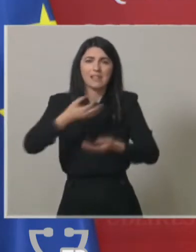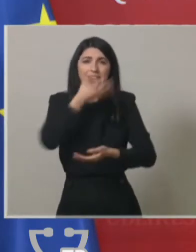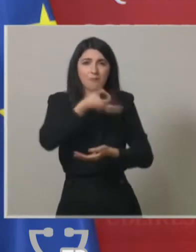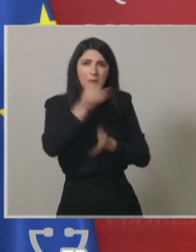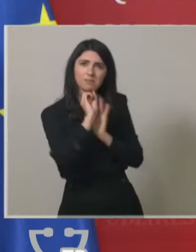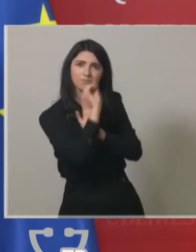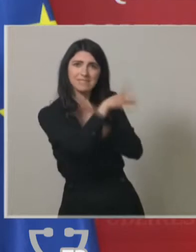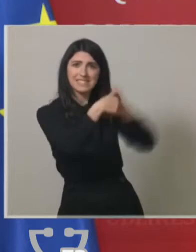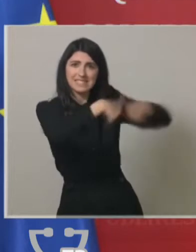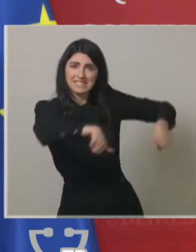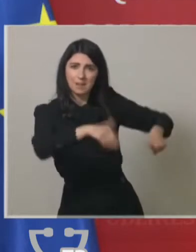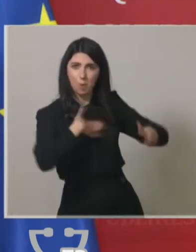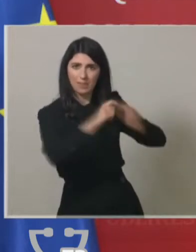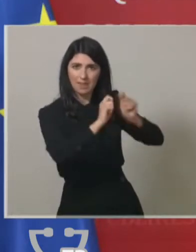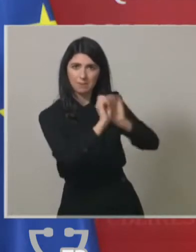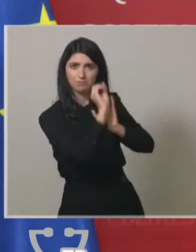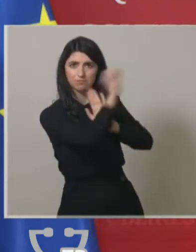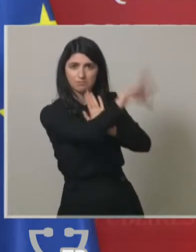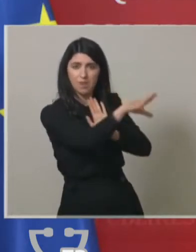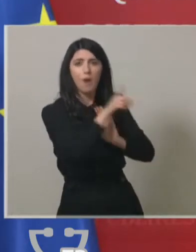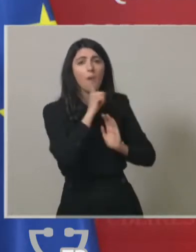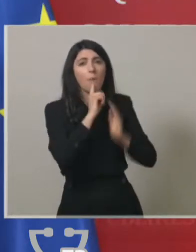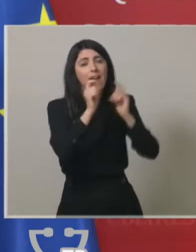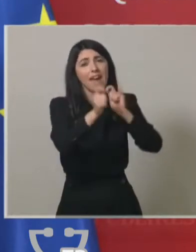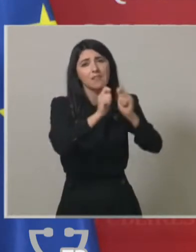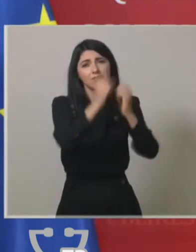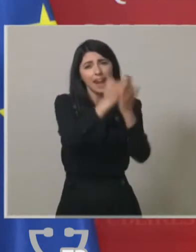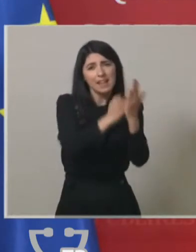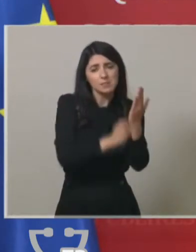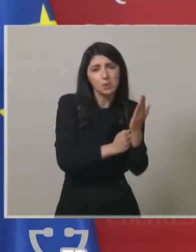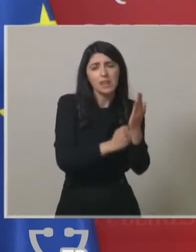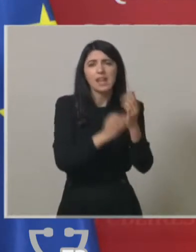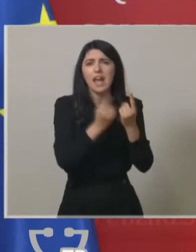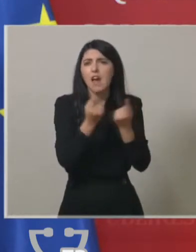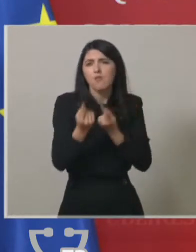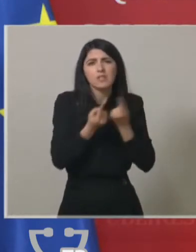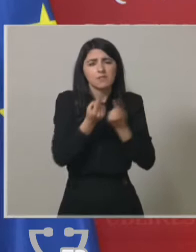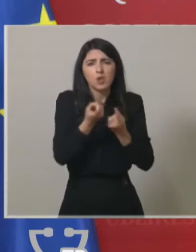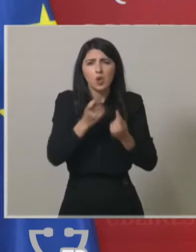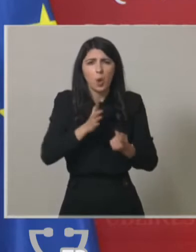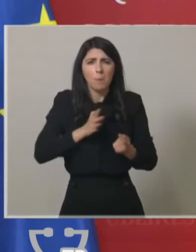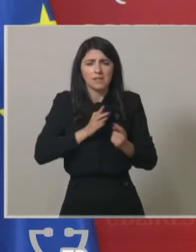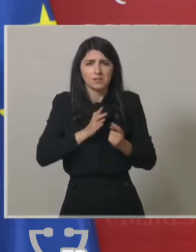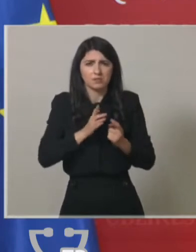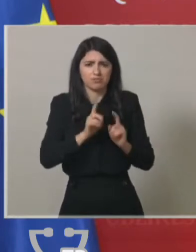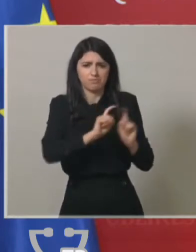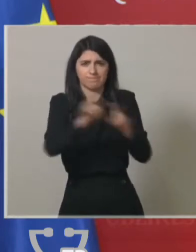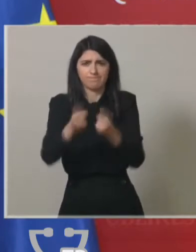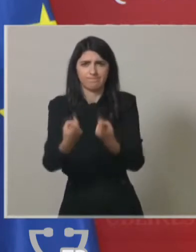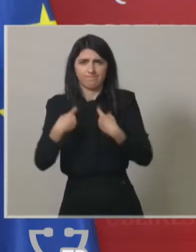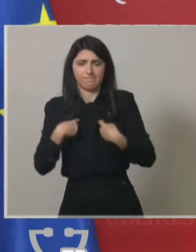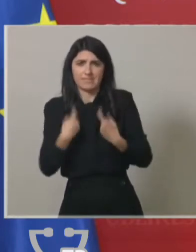до системот Мој термин, кој што го прави распоредот согласно степенот на ризик и тогаш кога ќе се отворат